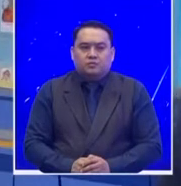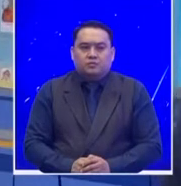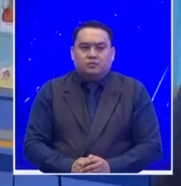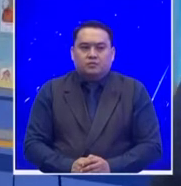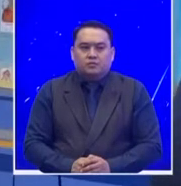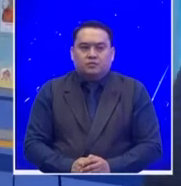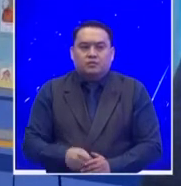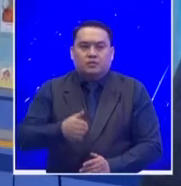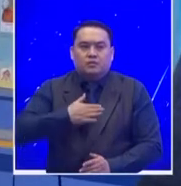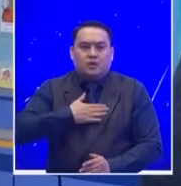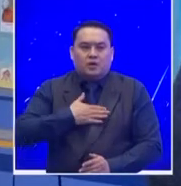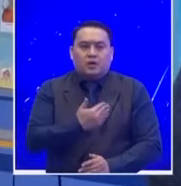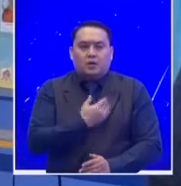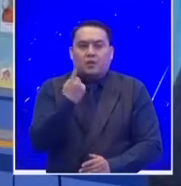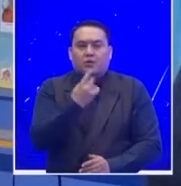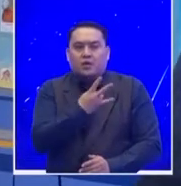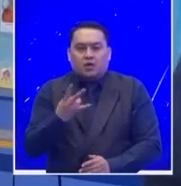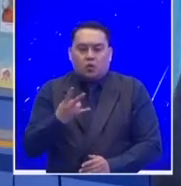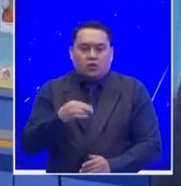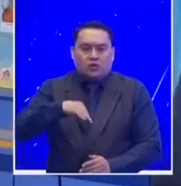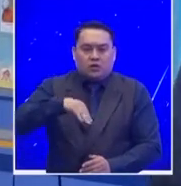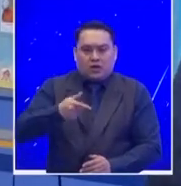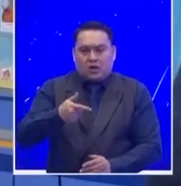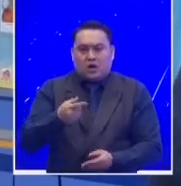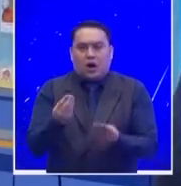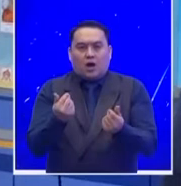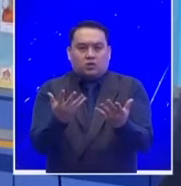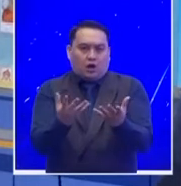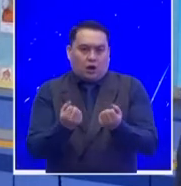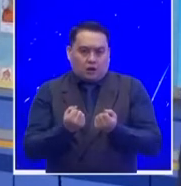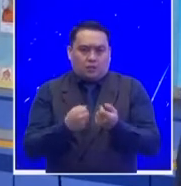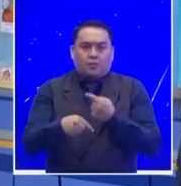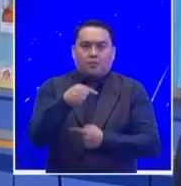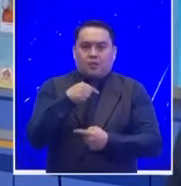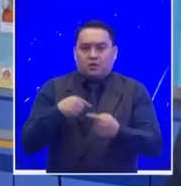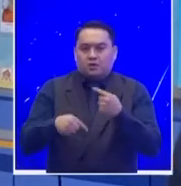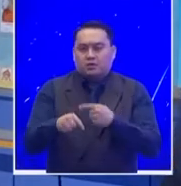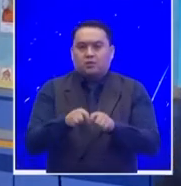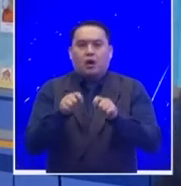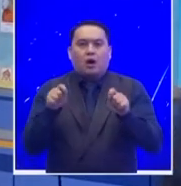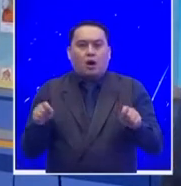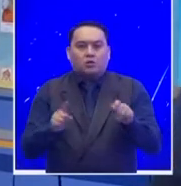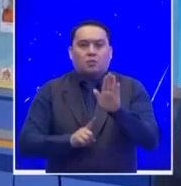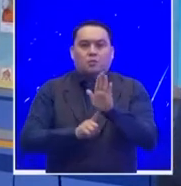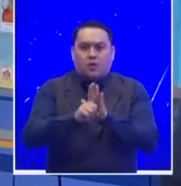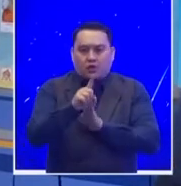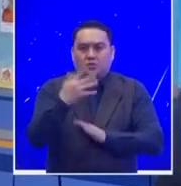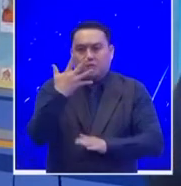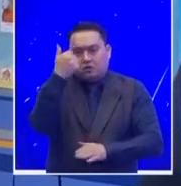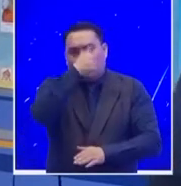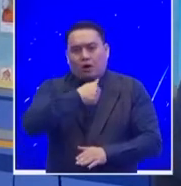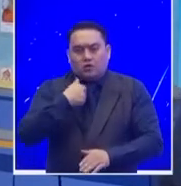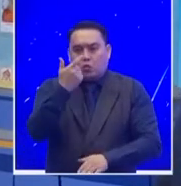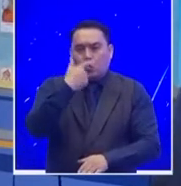Мынаған келетін болсақ, мысалға 1 миллион көлемінде ақшаны алып, кішігірім бизнесінді ашып, содан бастап уже ол 5 айдан кейін